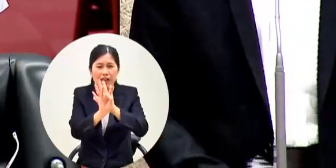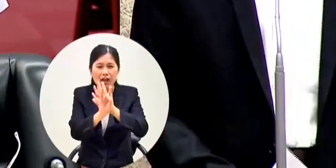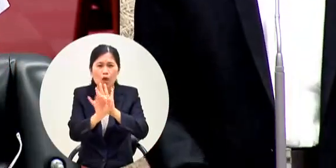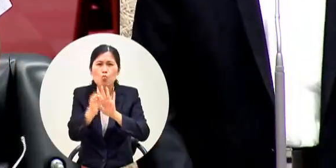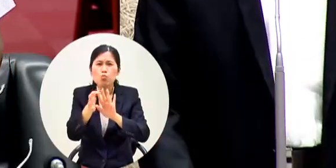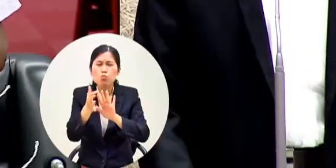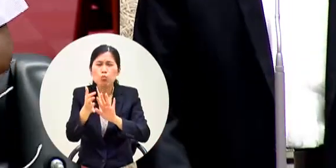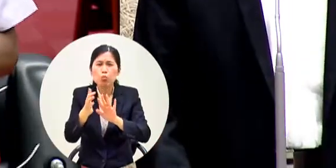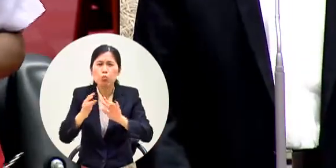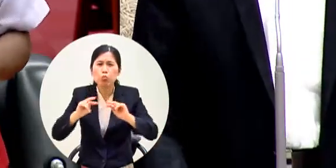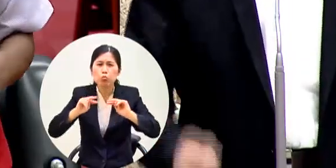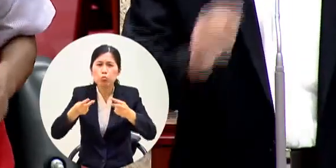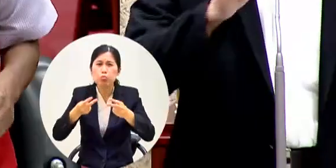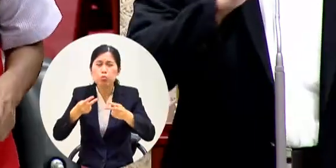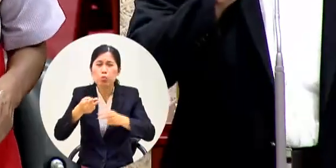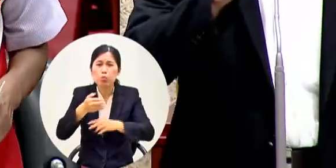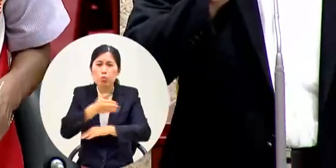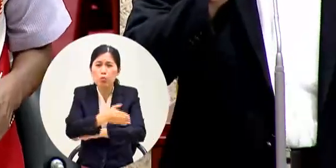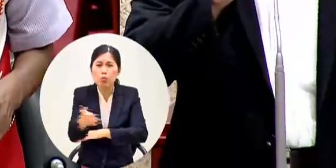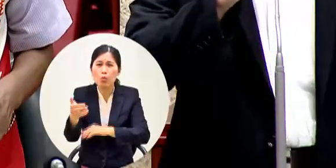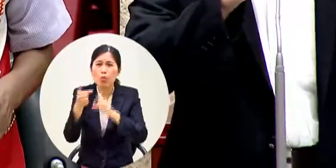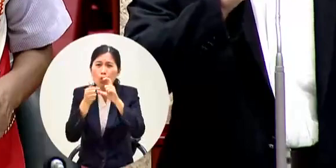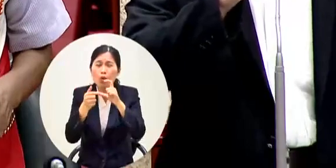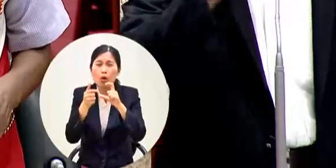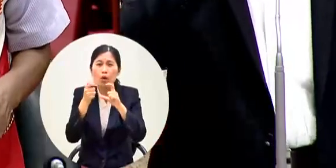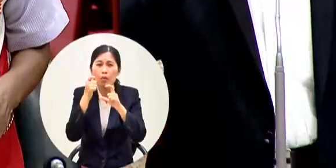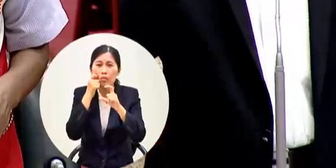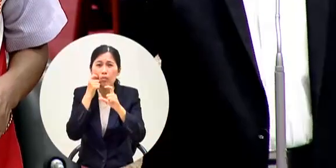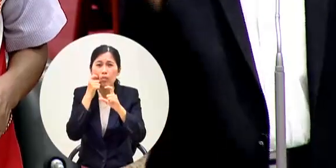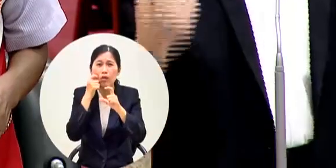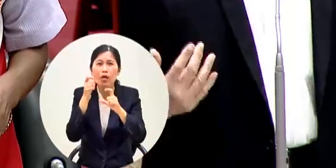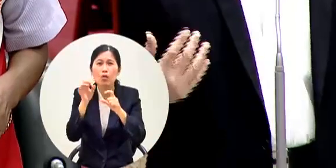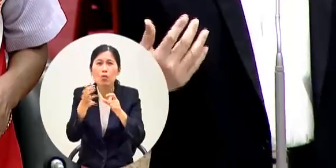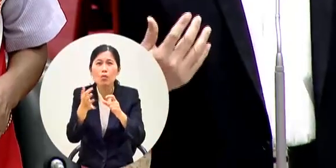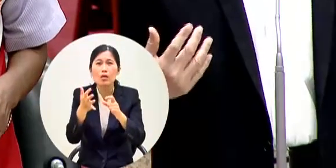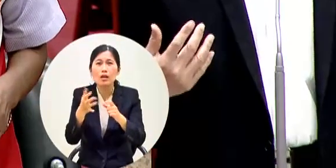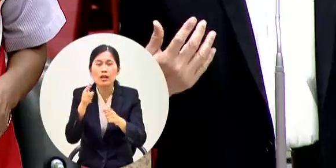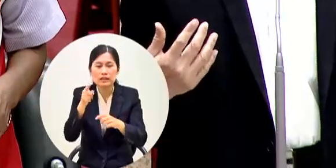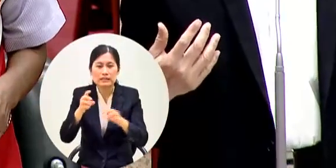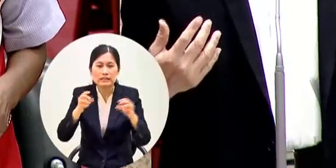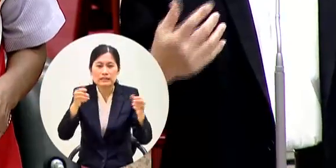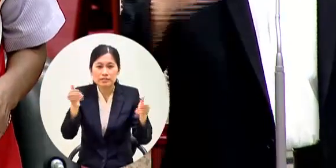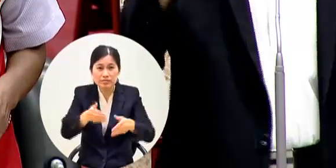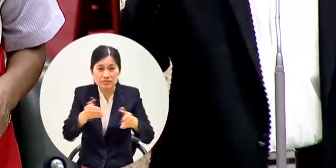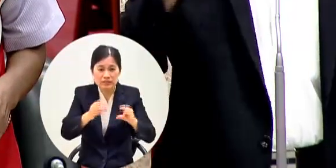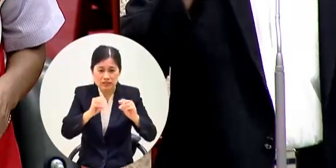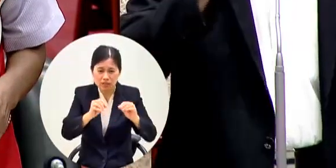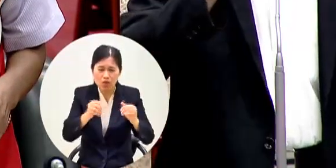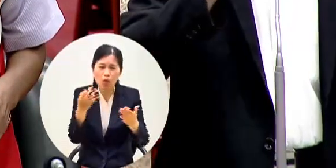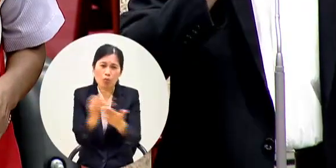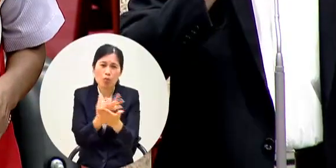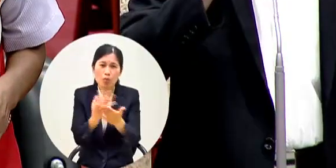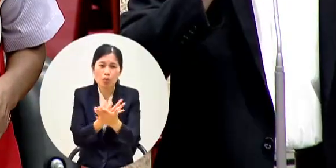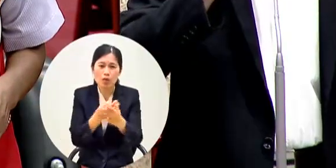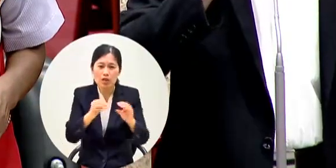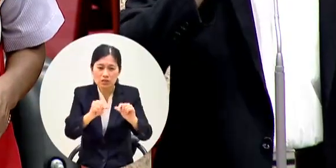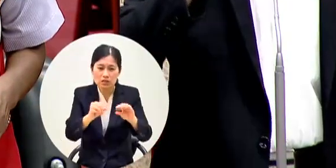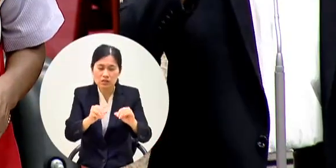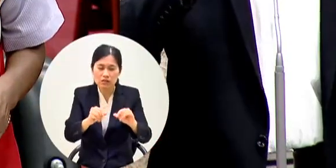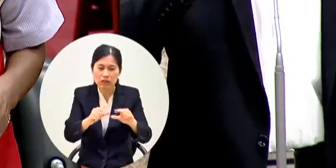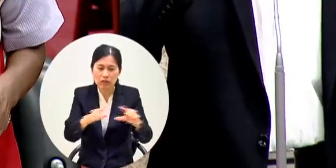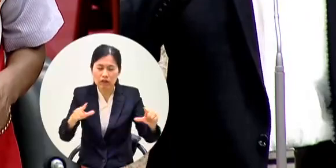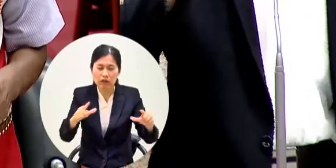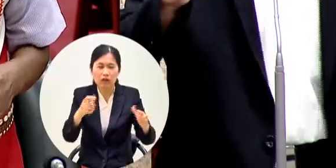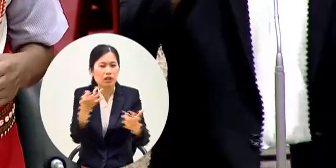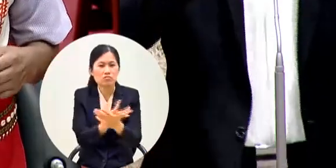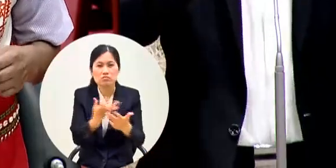河。 秦河它是本来它平台都是建地，没有问题，是拉弗兰。拉弗兰